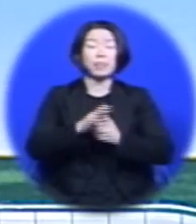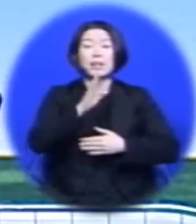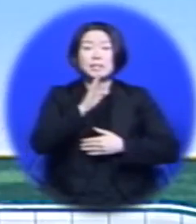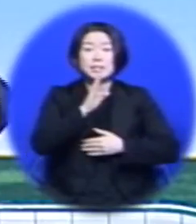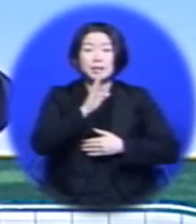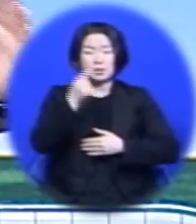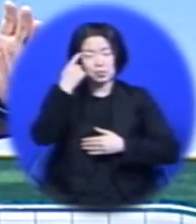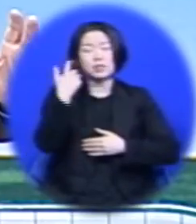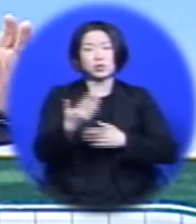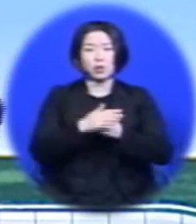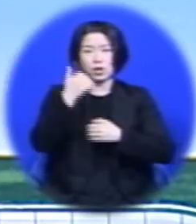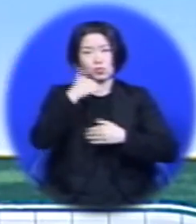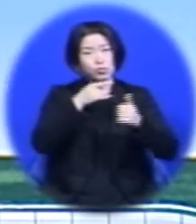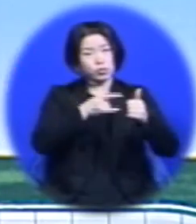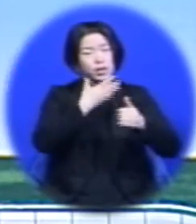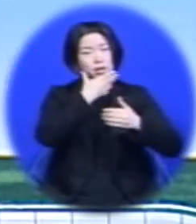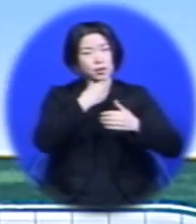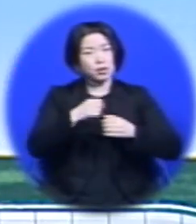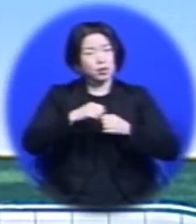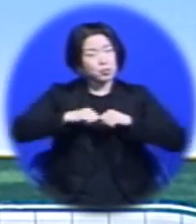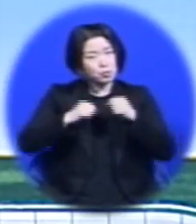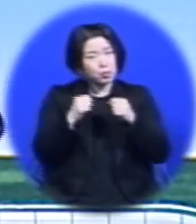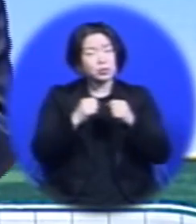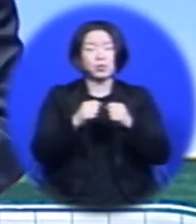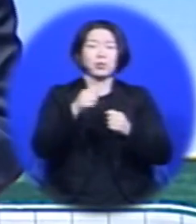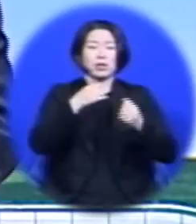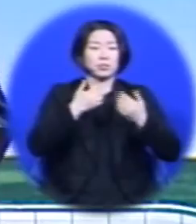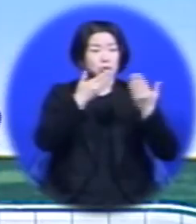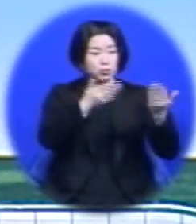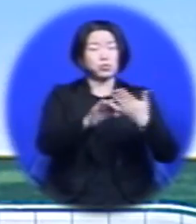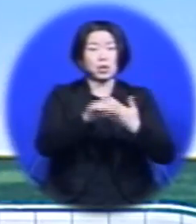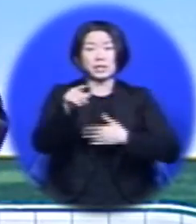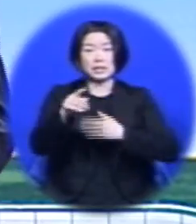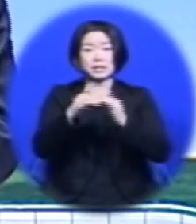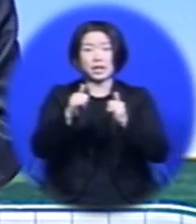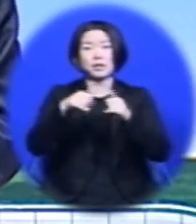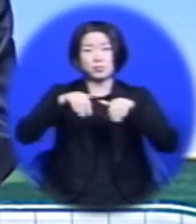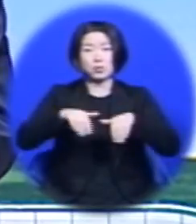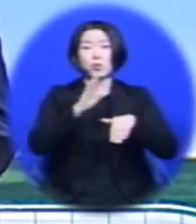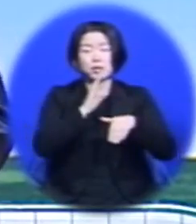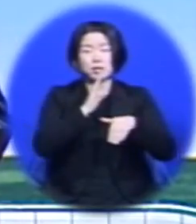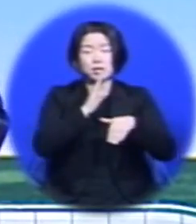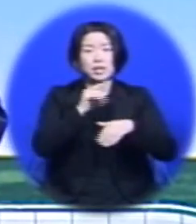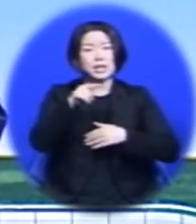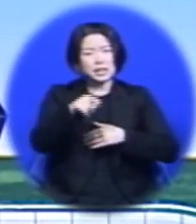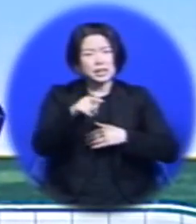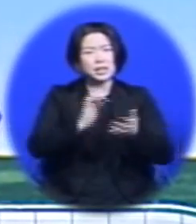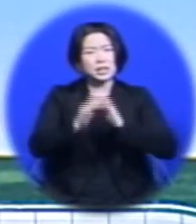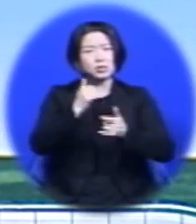그렇지요 우리가 누구에게 복종 하면 그의 종인 거죠 그런데 예수님을 믿으면 이 진리를